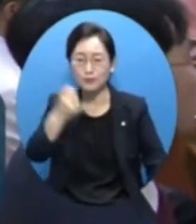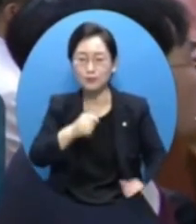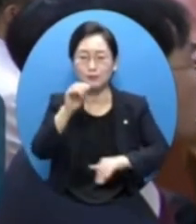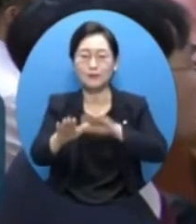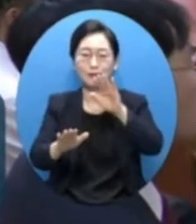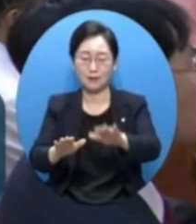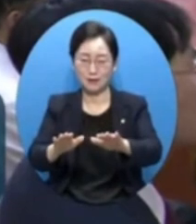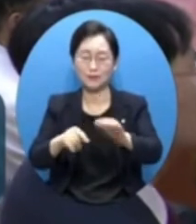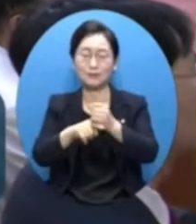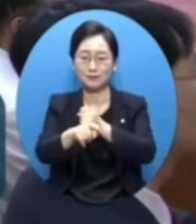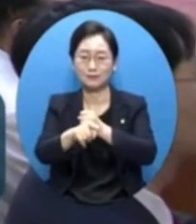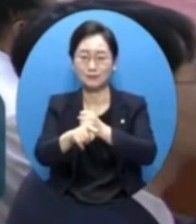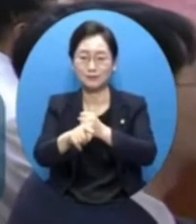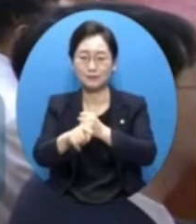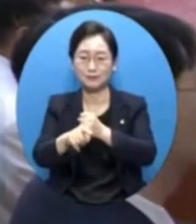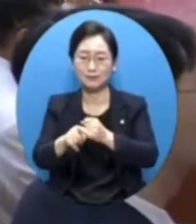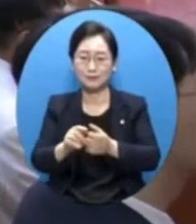것입니다.